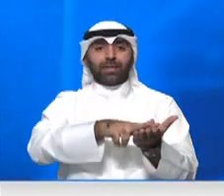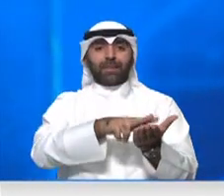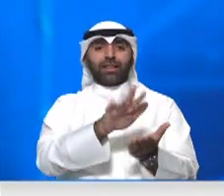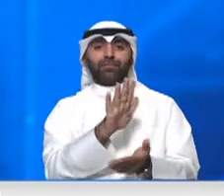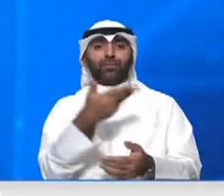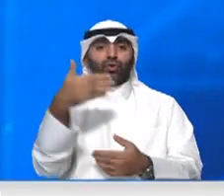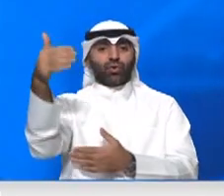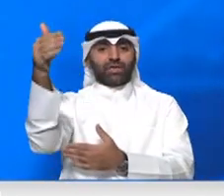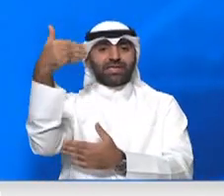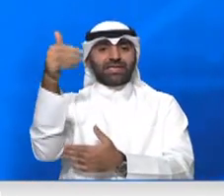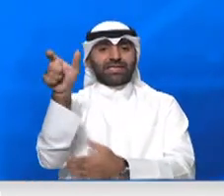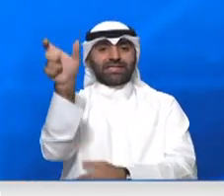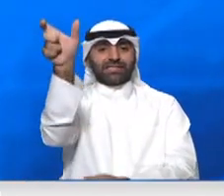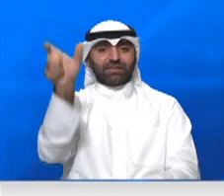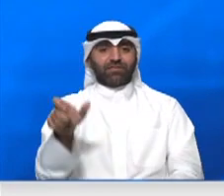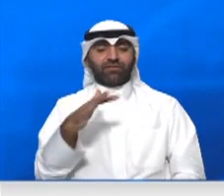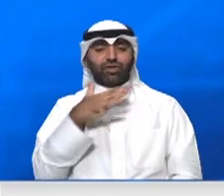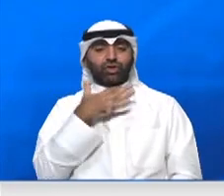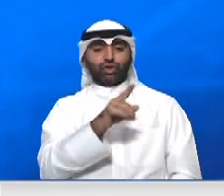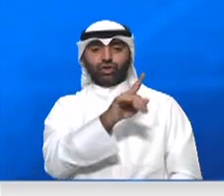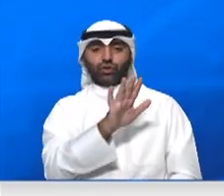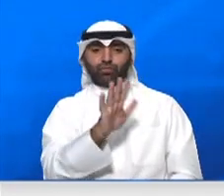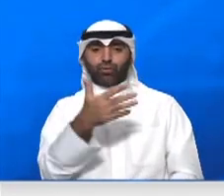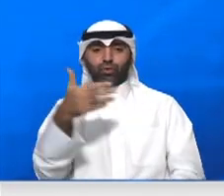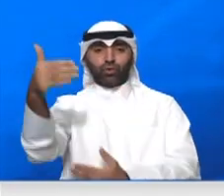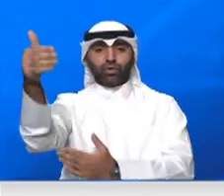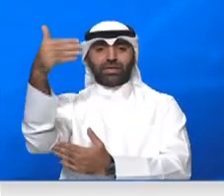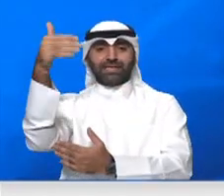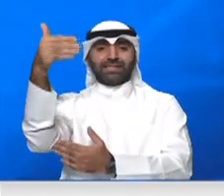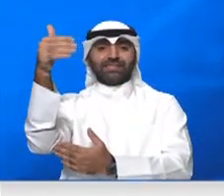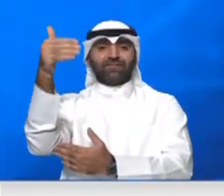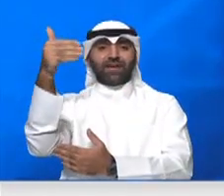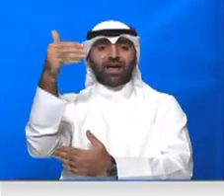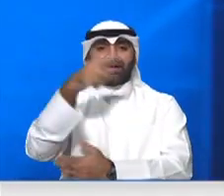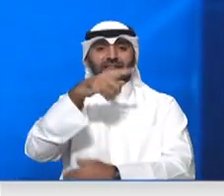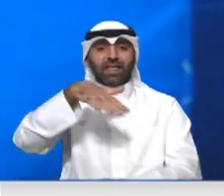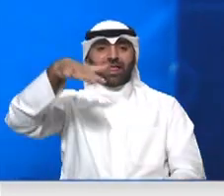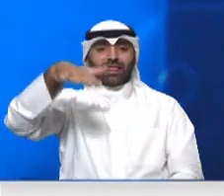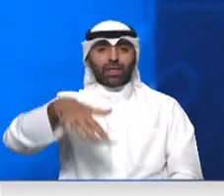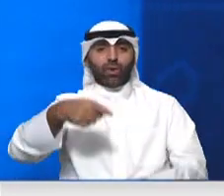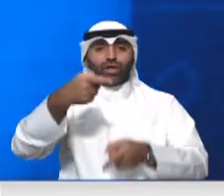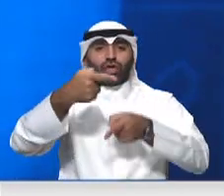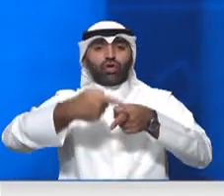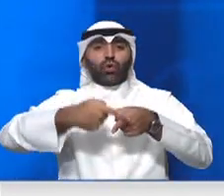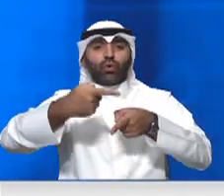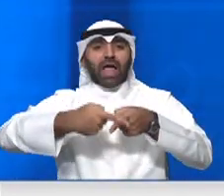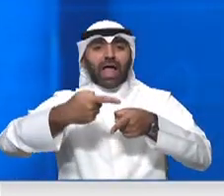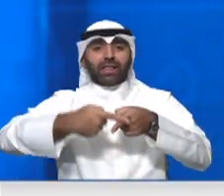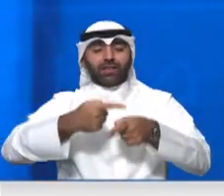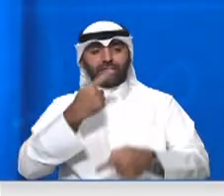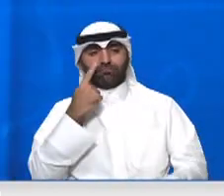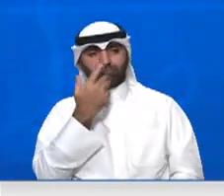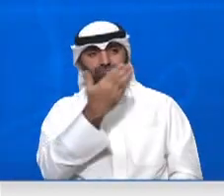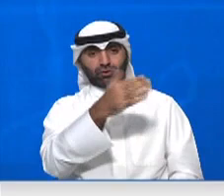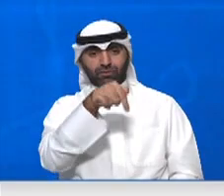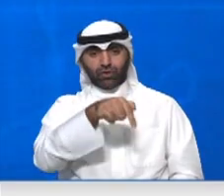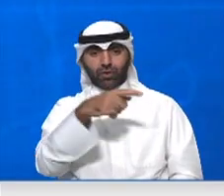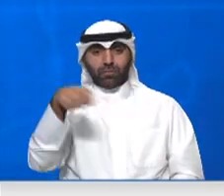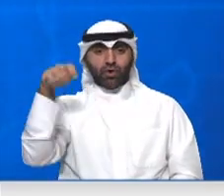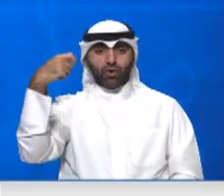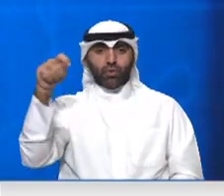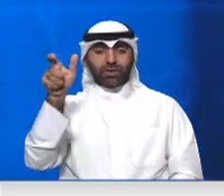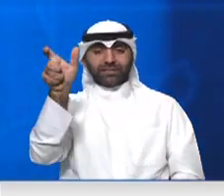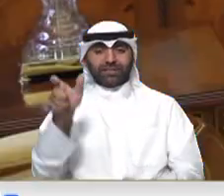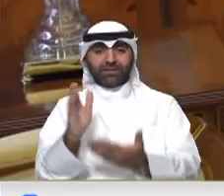الكويت يوانيس بلوتس وذلك في ديوان عام وزاره الخارجيه وتمنى الوزير للسفير الجديد